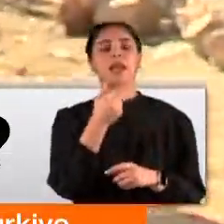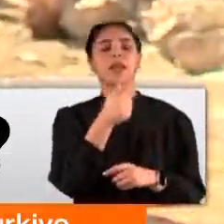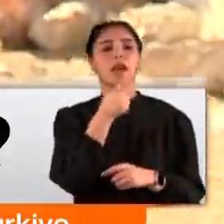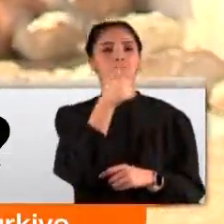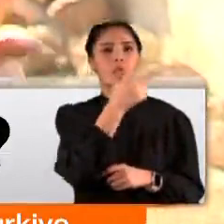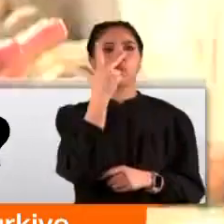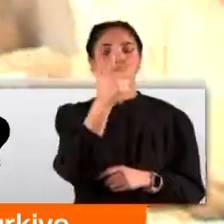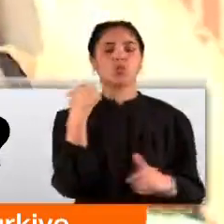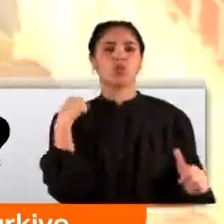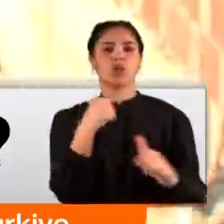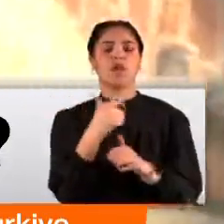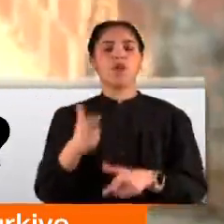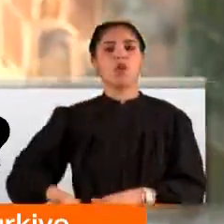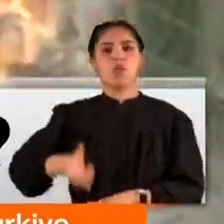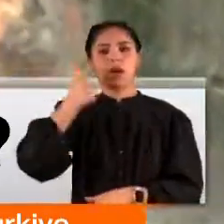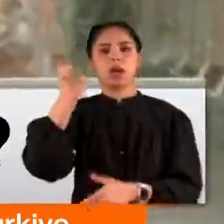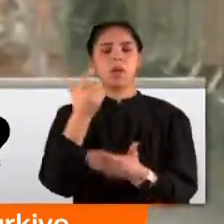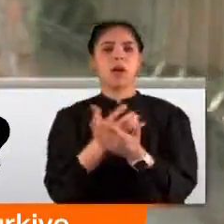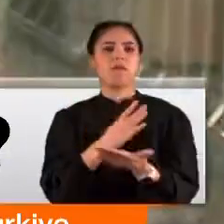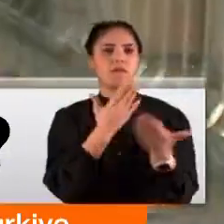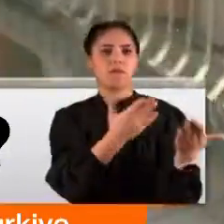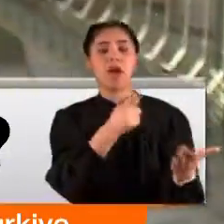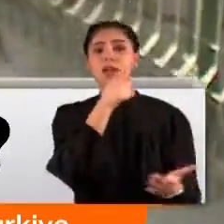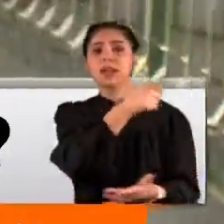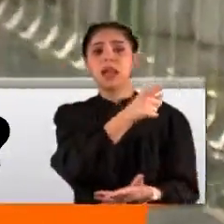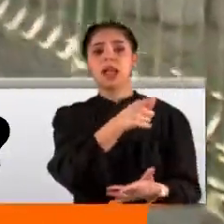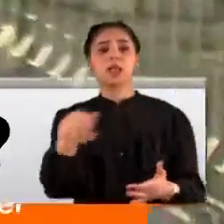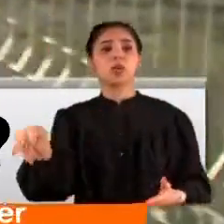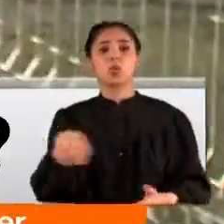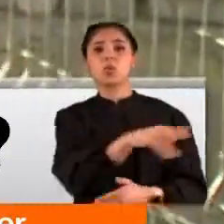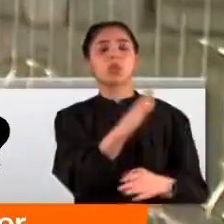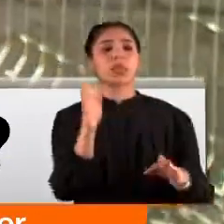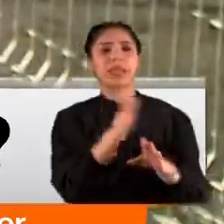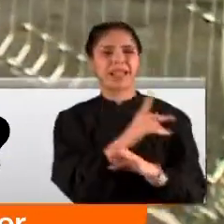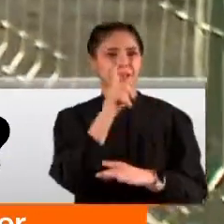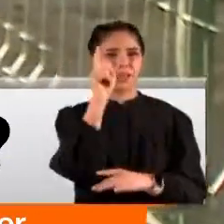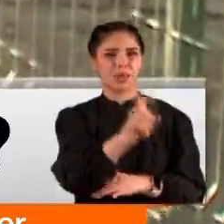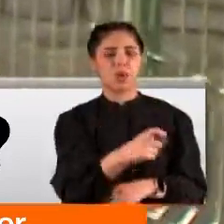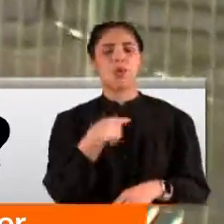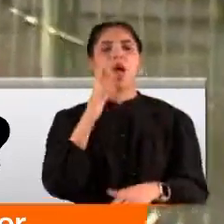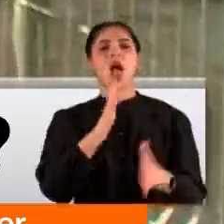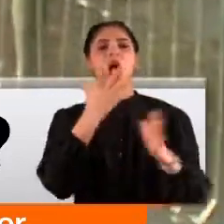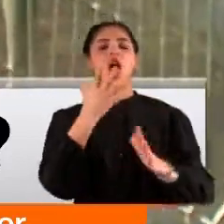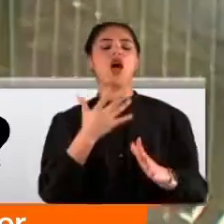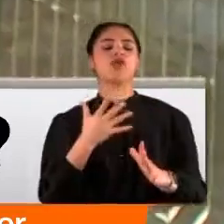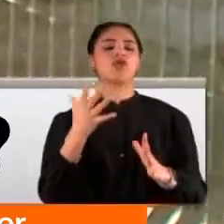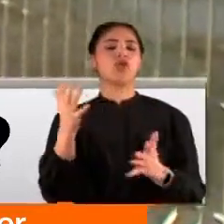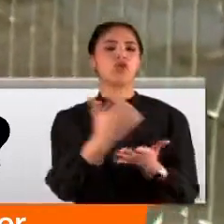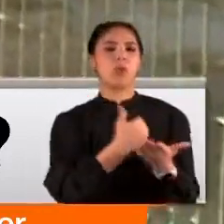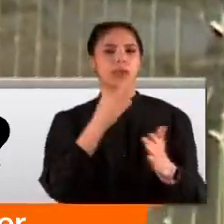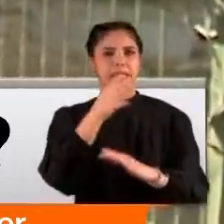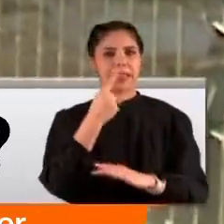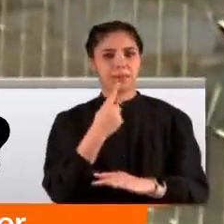güvenli kameralarını takıldı kendisine neden bu yoldan geçtiği sorulduğunda ise Çalı toplamaya gittiğini söyledi ama